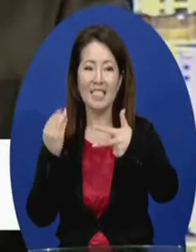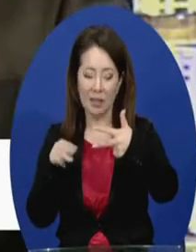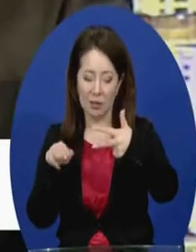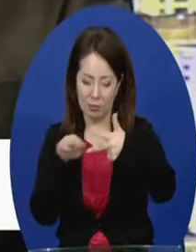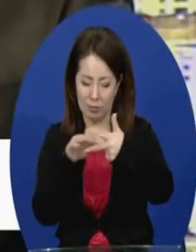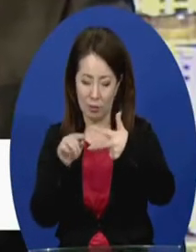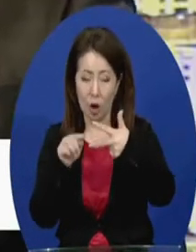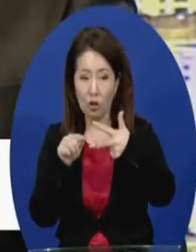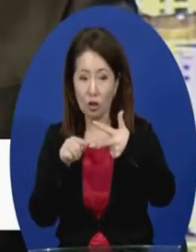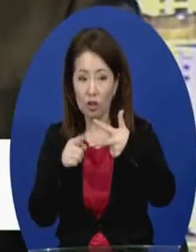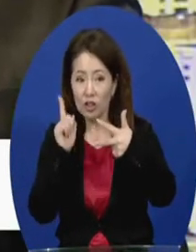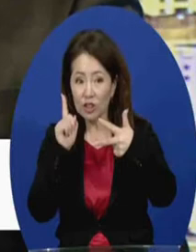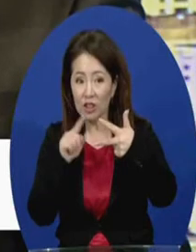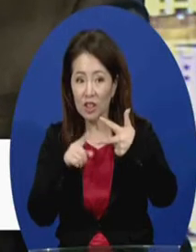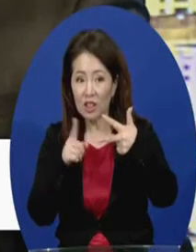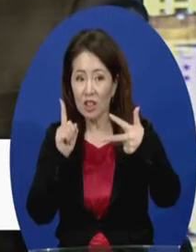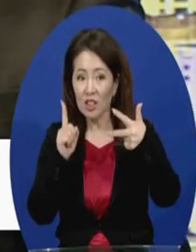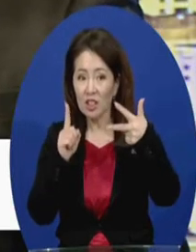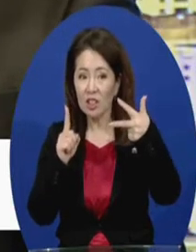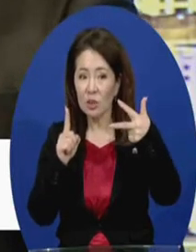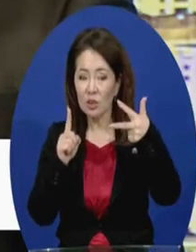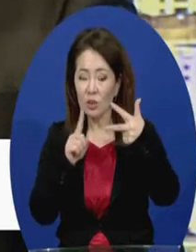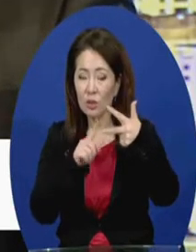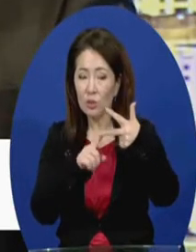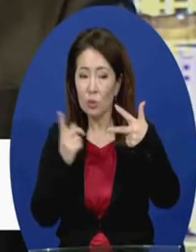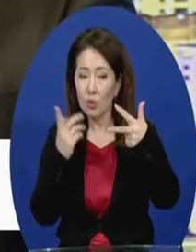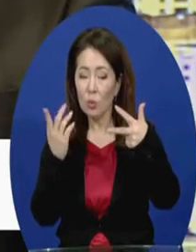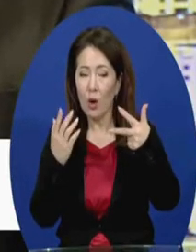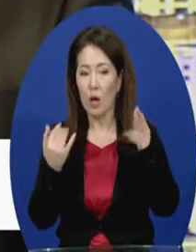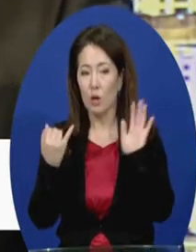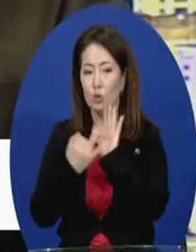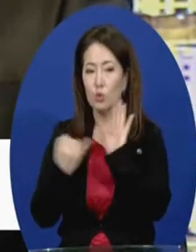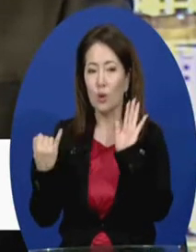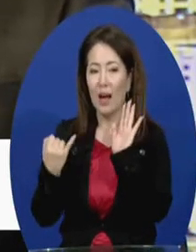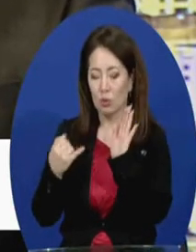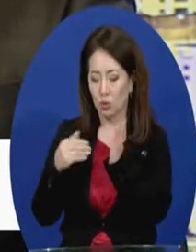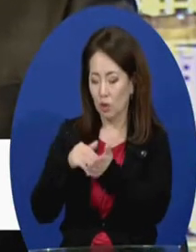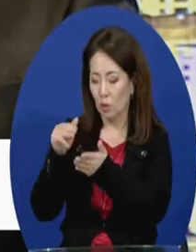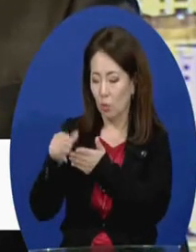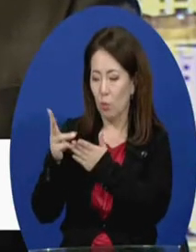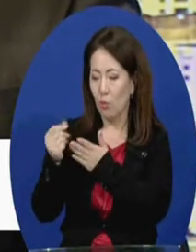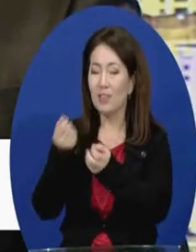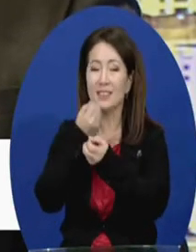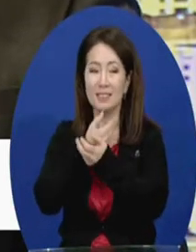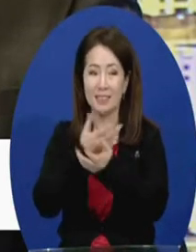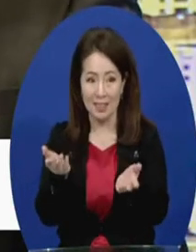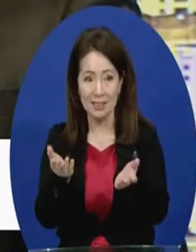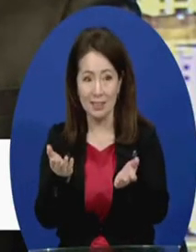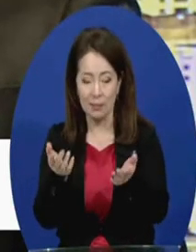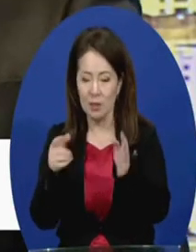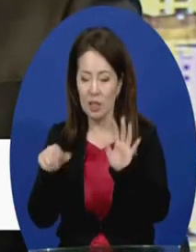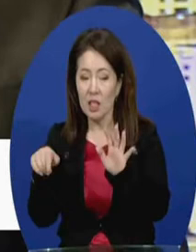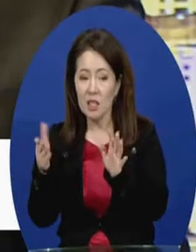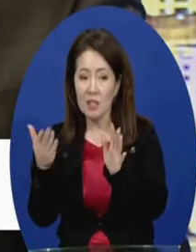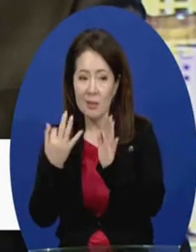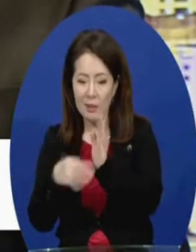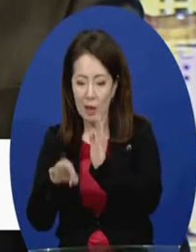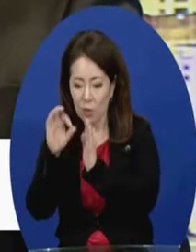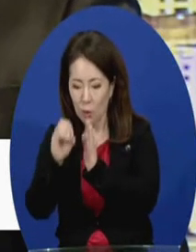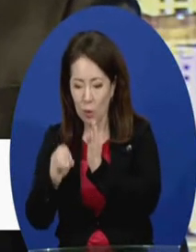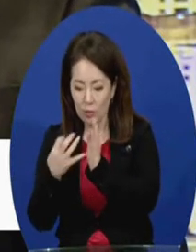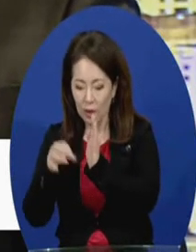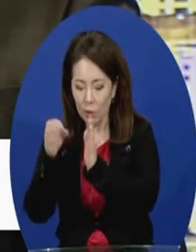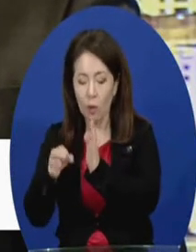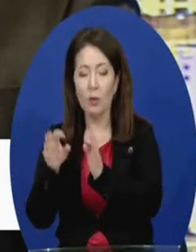өнөөдрийн зарсан анхдагч зах зээл бол 600 тэрбум төгрөг зарлж байна. За 600 тэрбум төгрөгийнхаа 80% нь бол ам